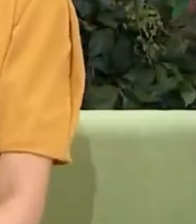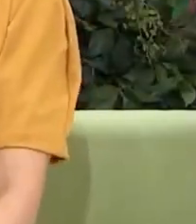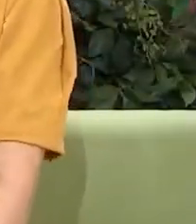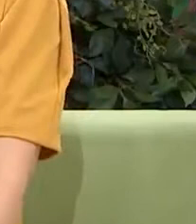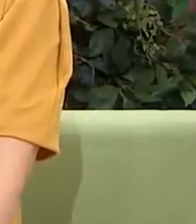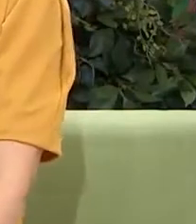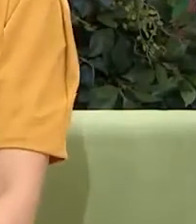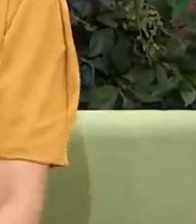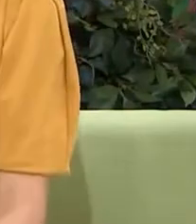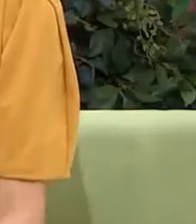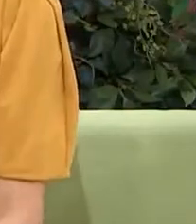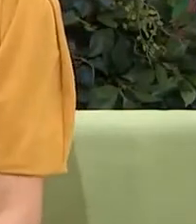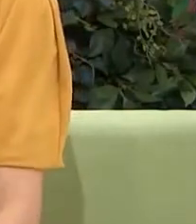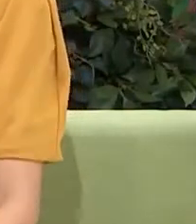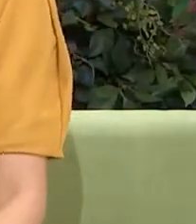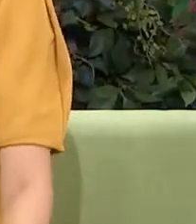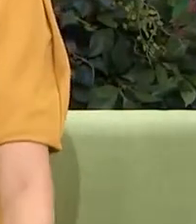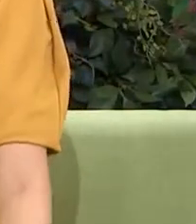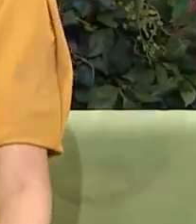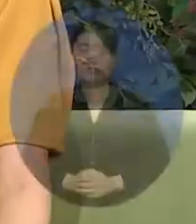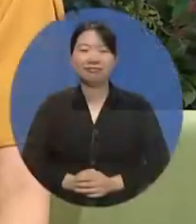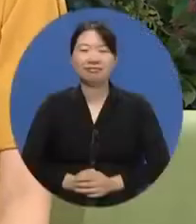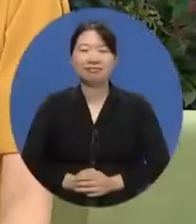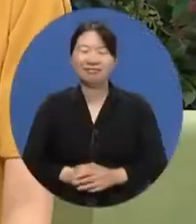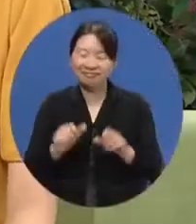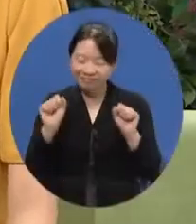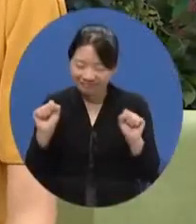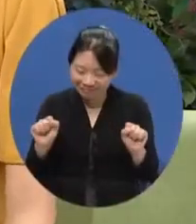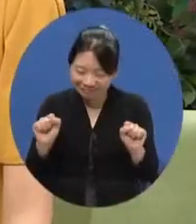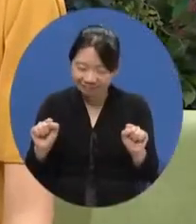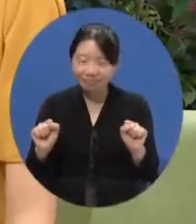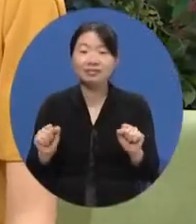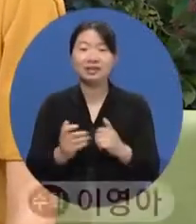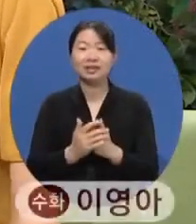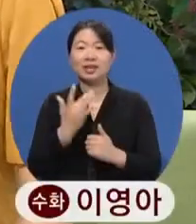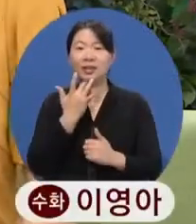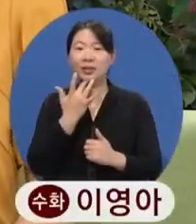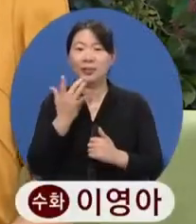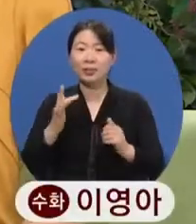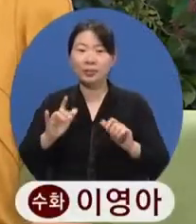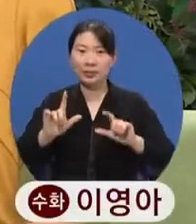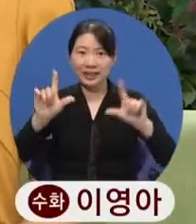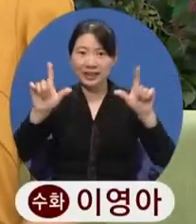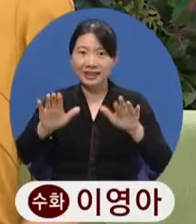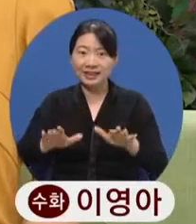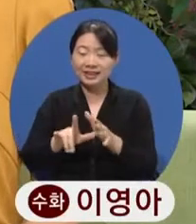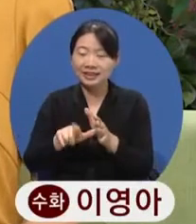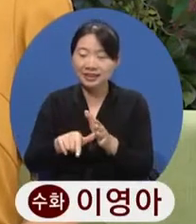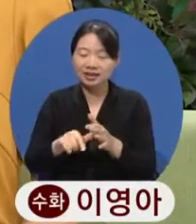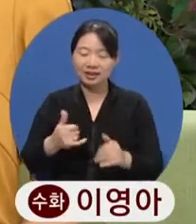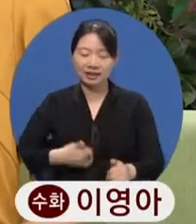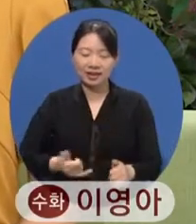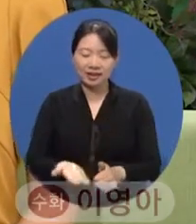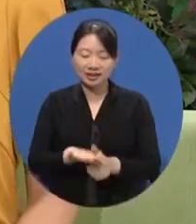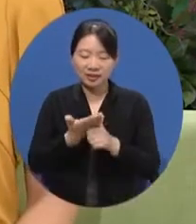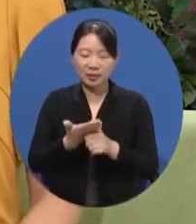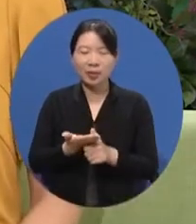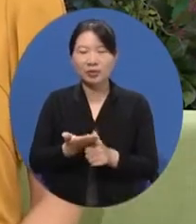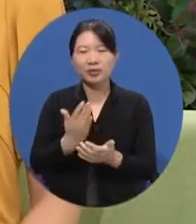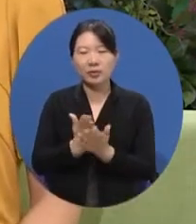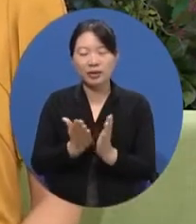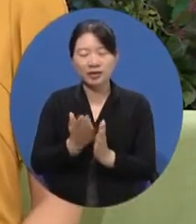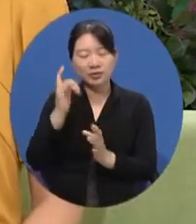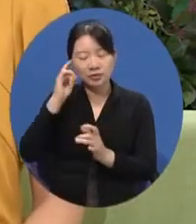안녕하세요. 이민호입니다. 안녕하세요. 최윤영입니다. 화요일 이 시간에는요. 아이를 키우면서 드는 여러 가지 육아 고민들 들어보고